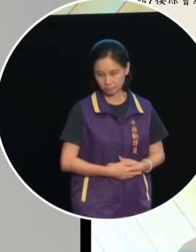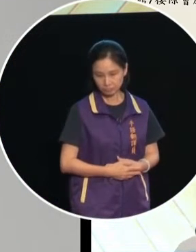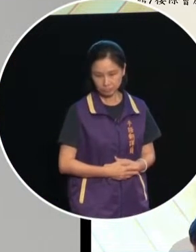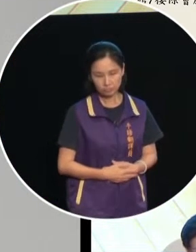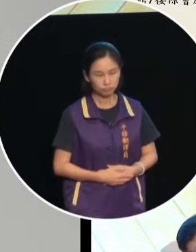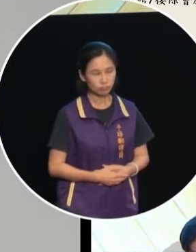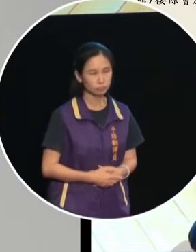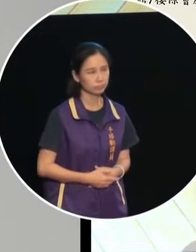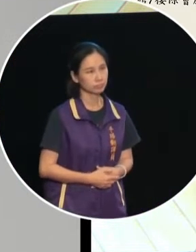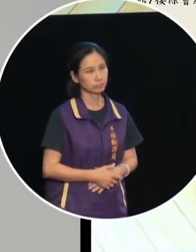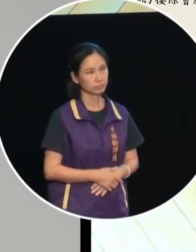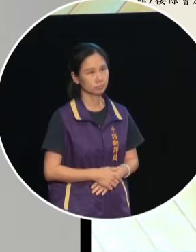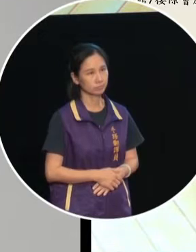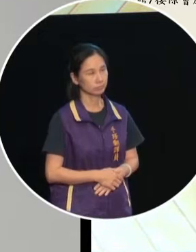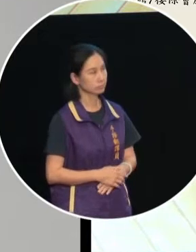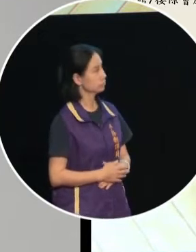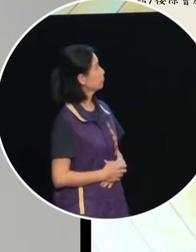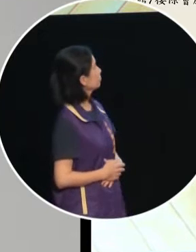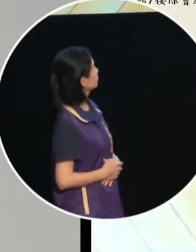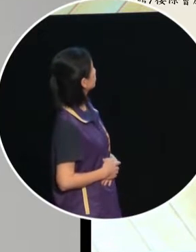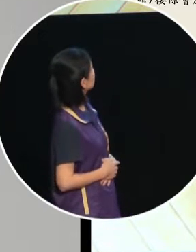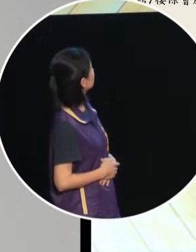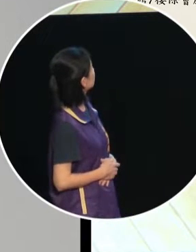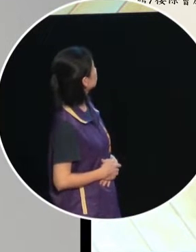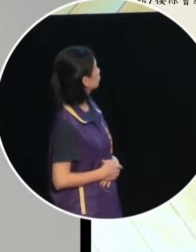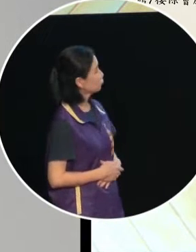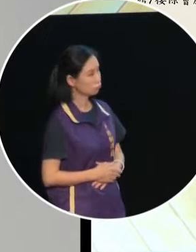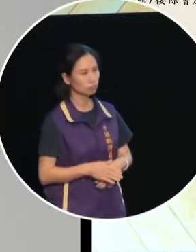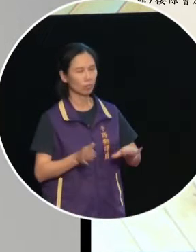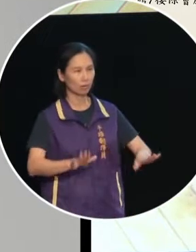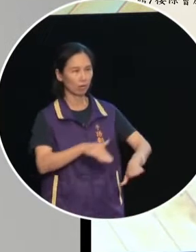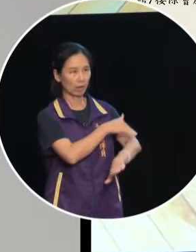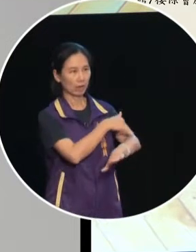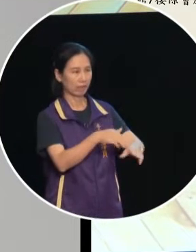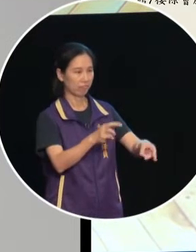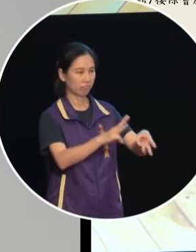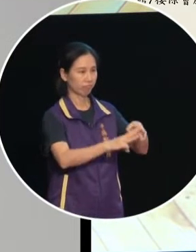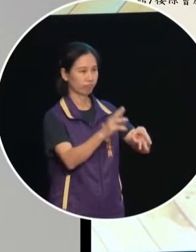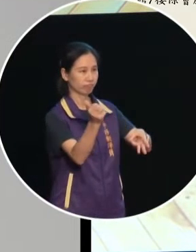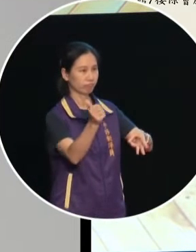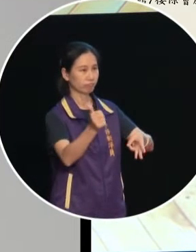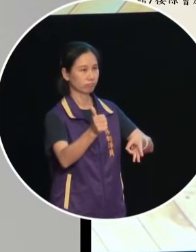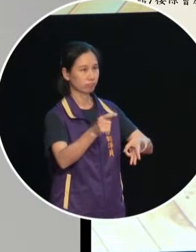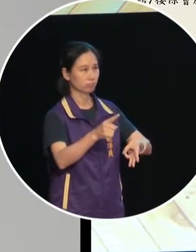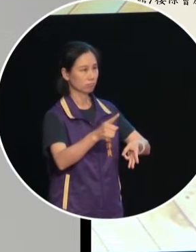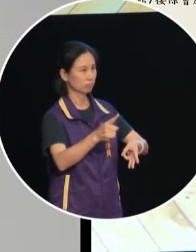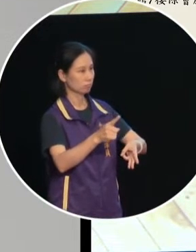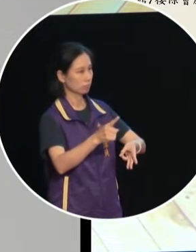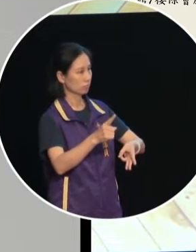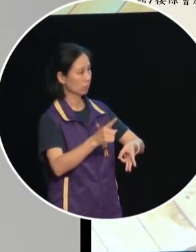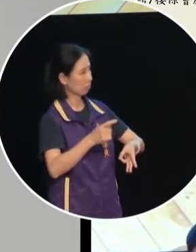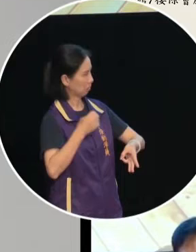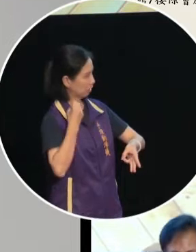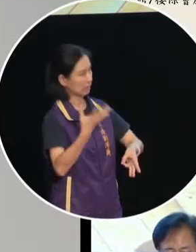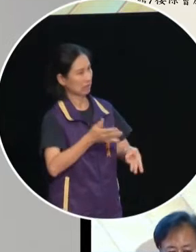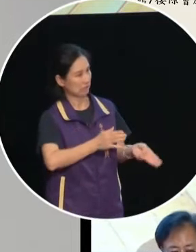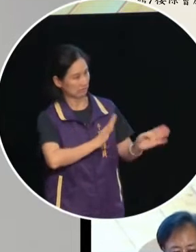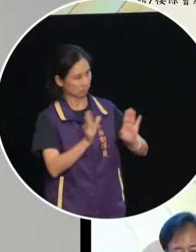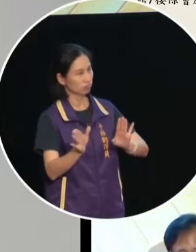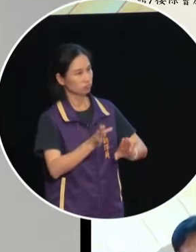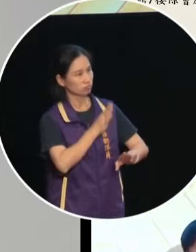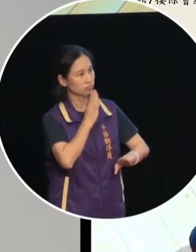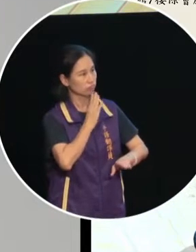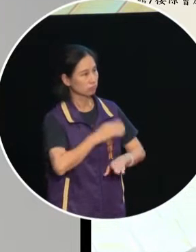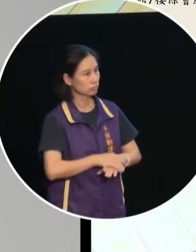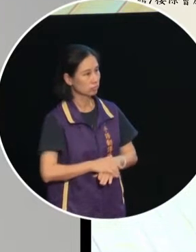了，那么他目前是岸田先生寻找新的统治模式，不过还